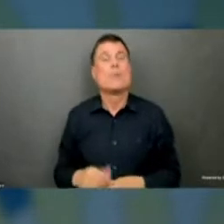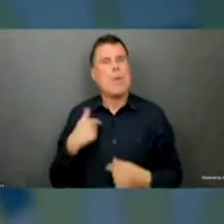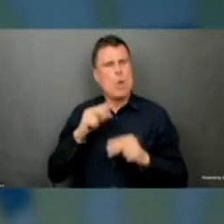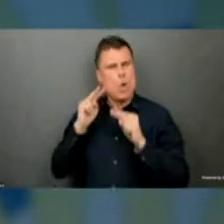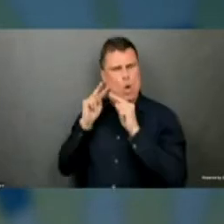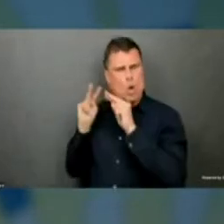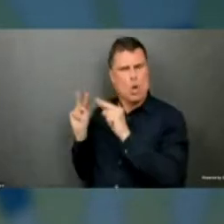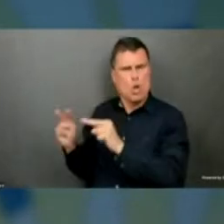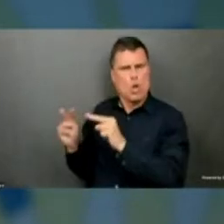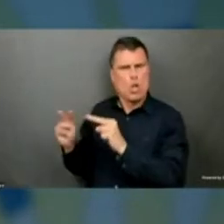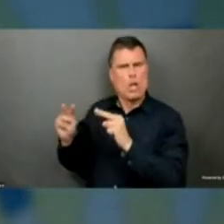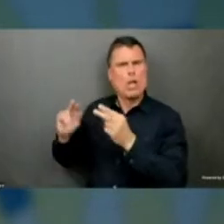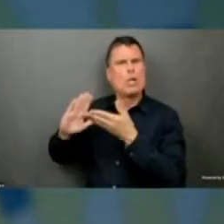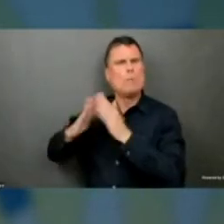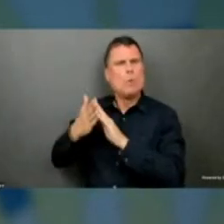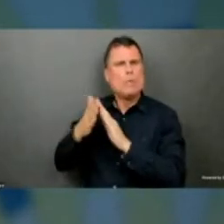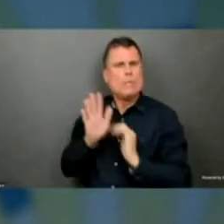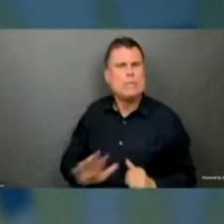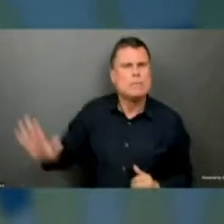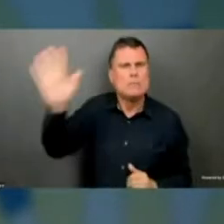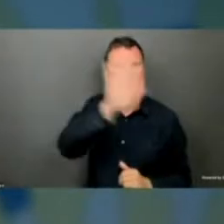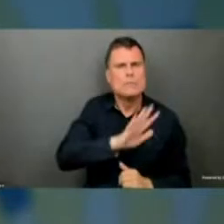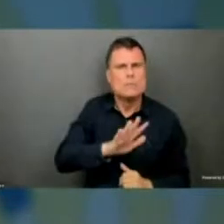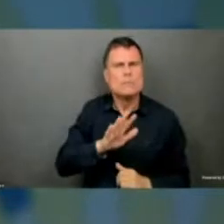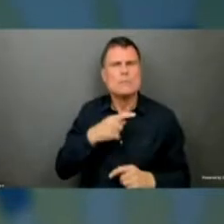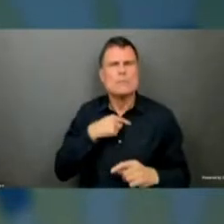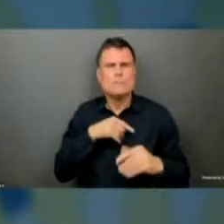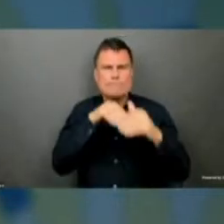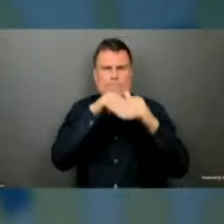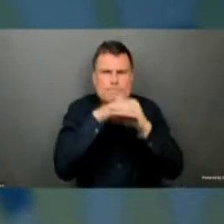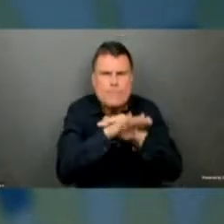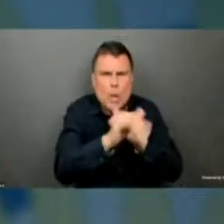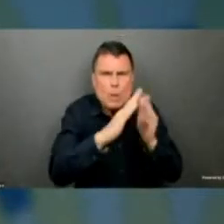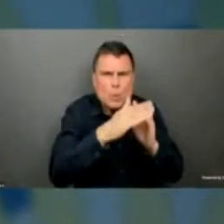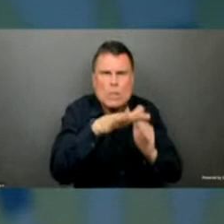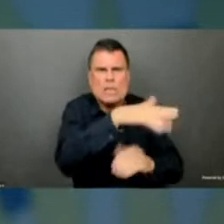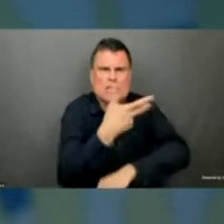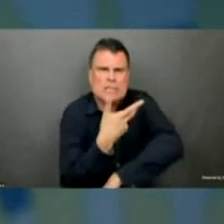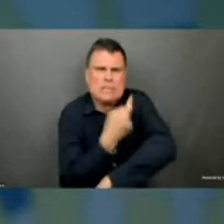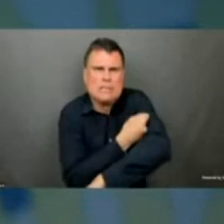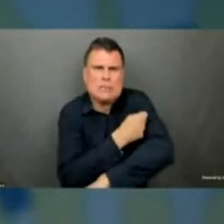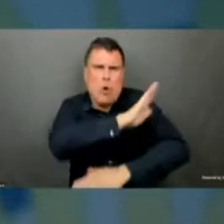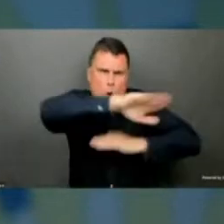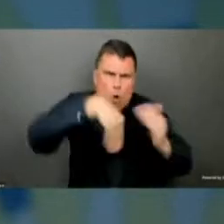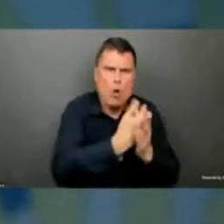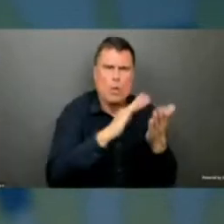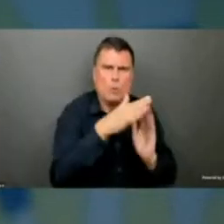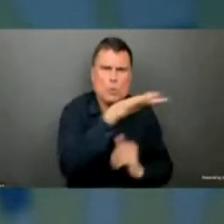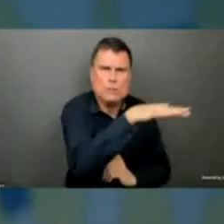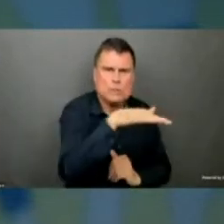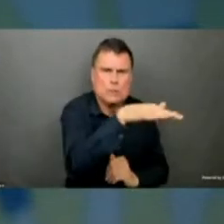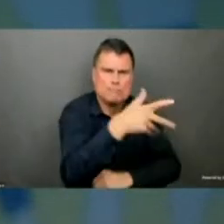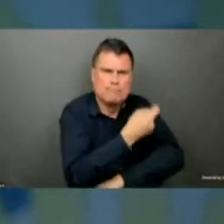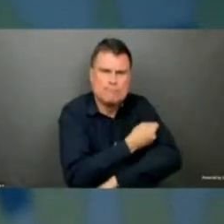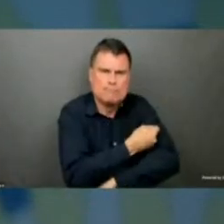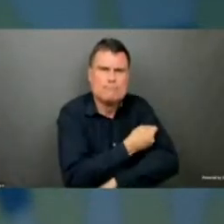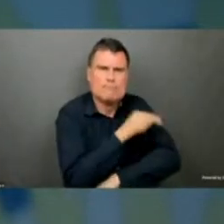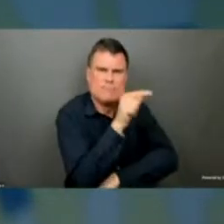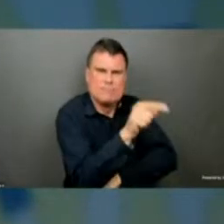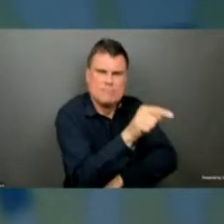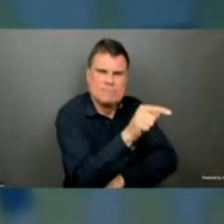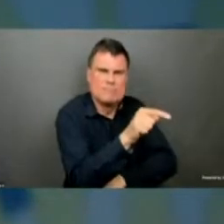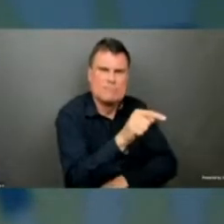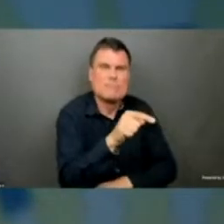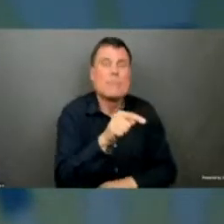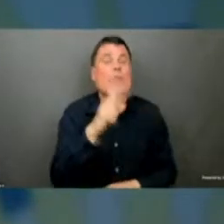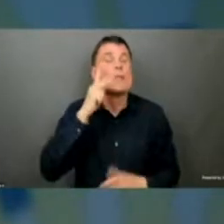and immunize Rupert 皇 the 子 community as a 这个 whole. 城市 And this 他们 is 是全民免疫了 the 他是 information 说 from 每 Prince 10万个人 Rupert, 里 and 边 when that 这个 the gray 阳 bar